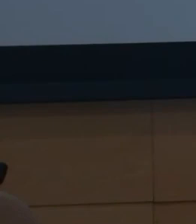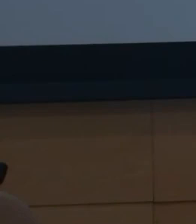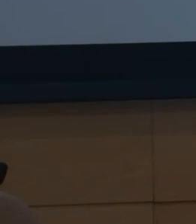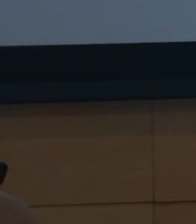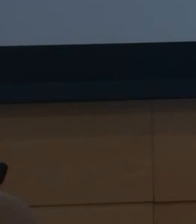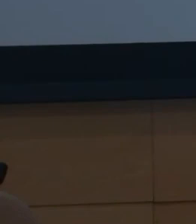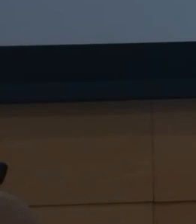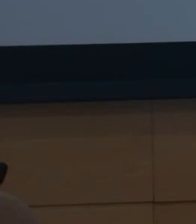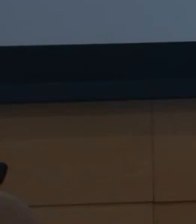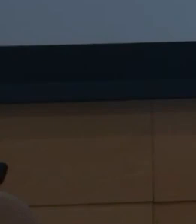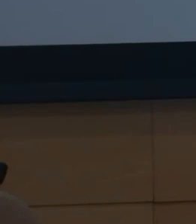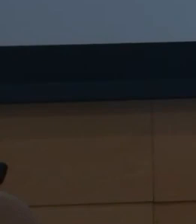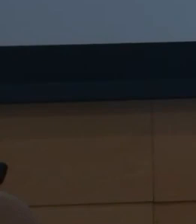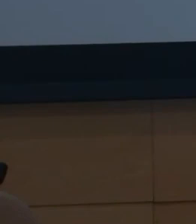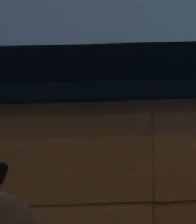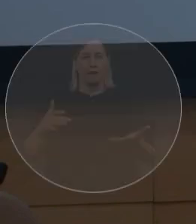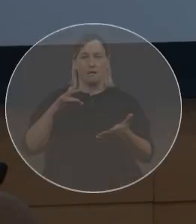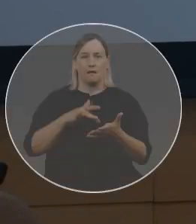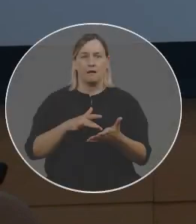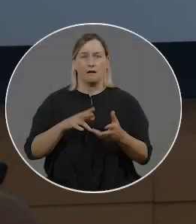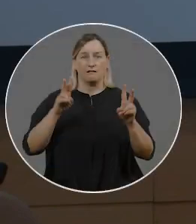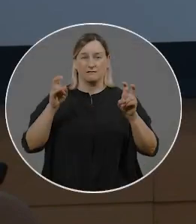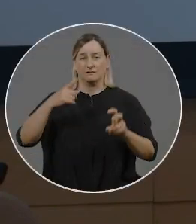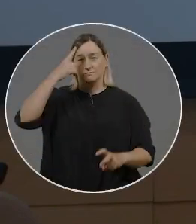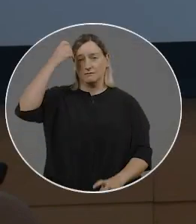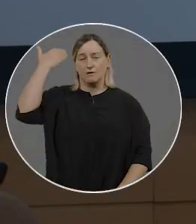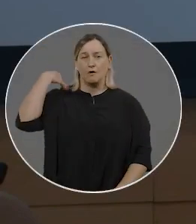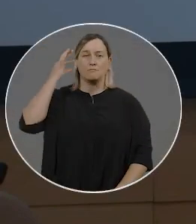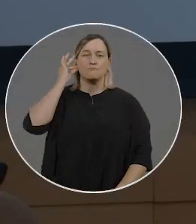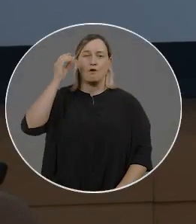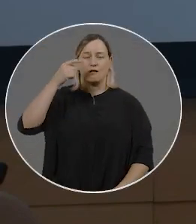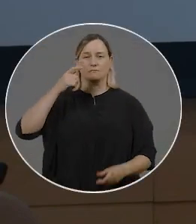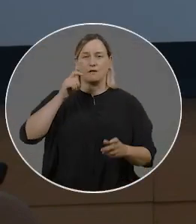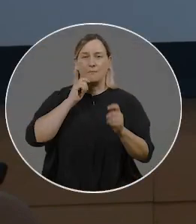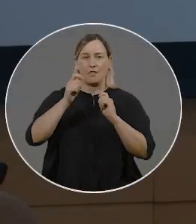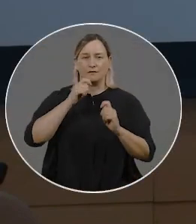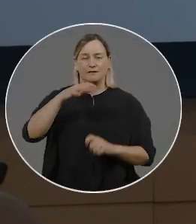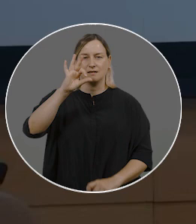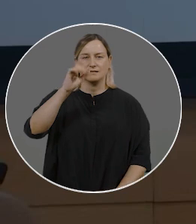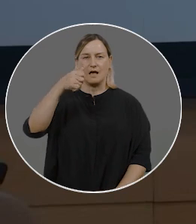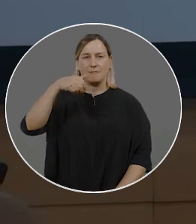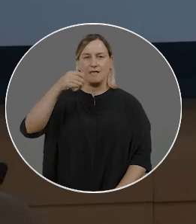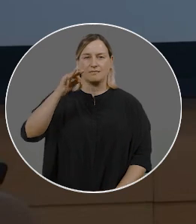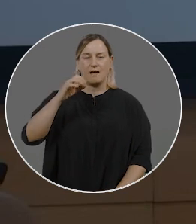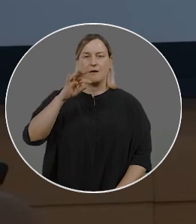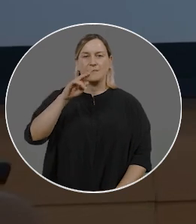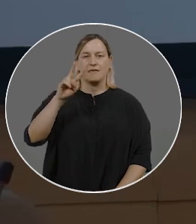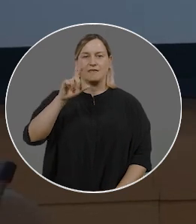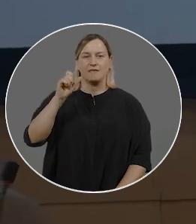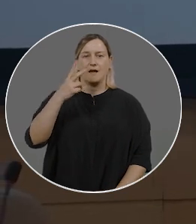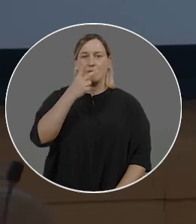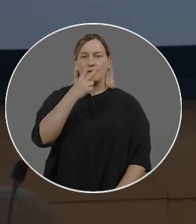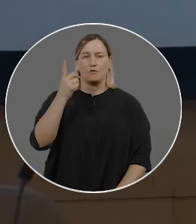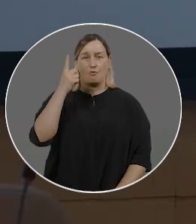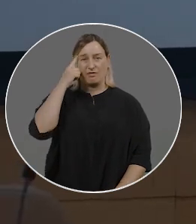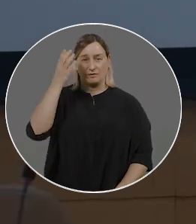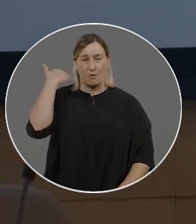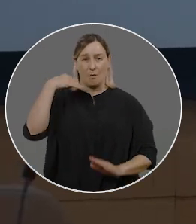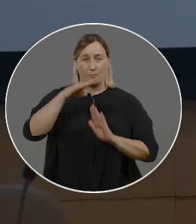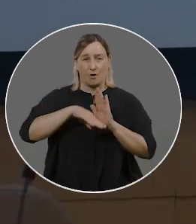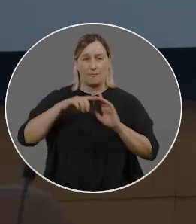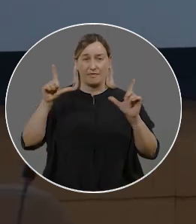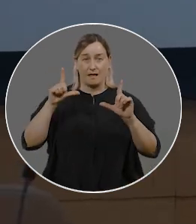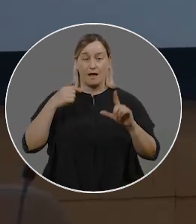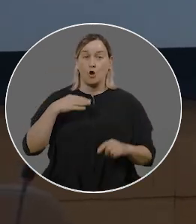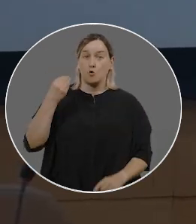Ara em faré meva... Us en recordeu de la Samantha Villar i el programa aquell que tenia de 21 dies? ¿Eh? Como no es lo mismo verlo